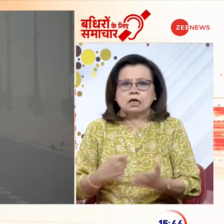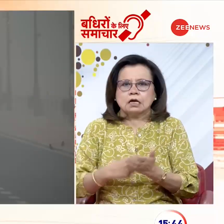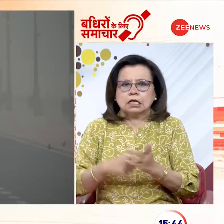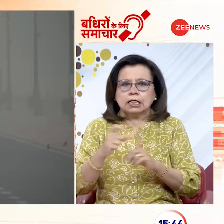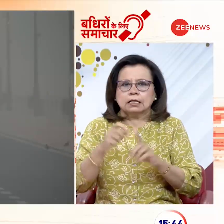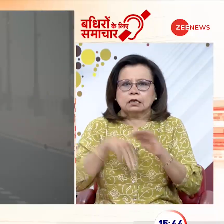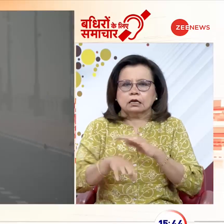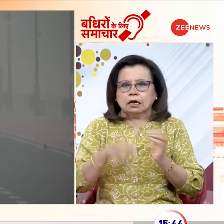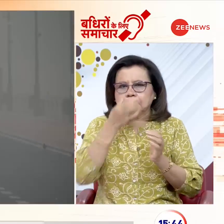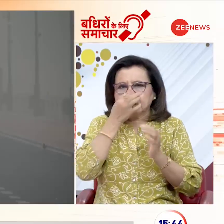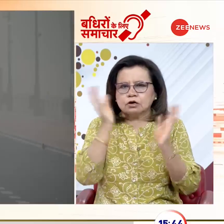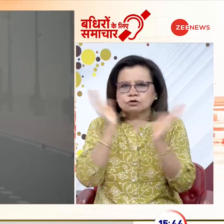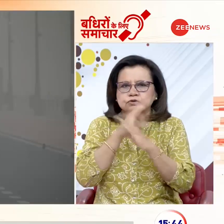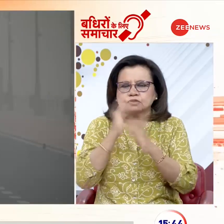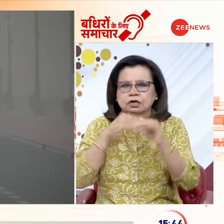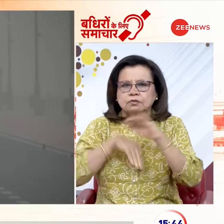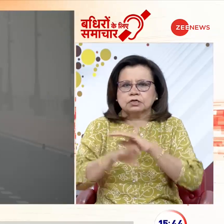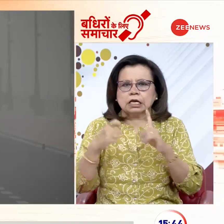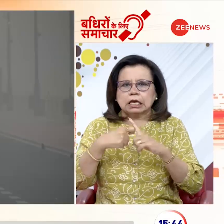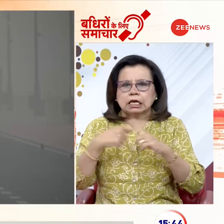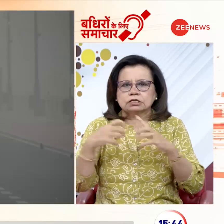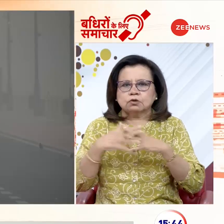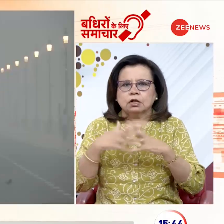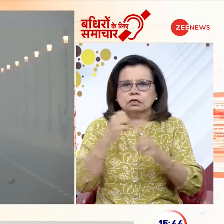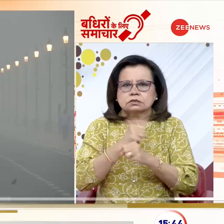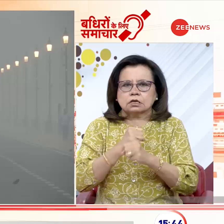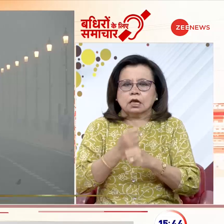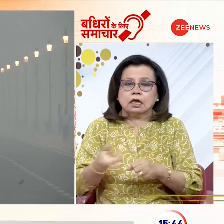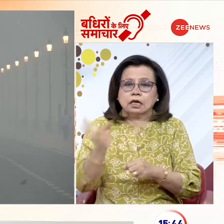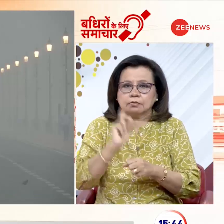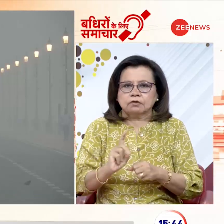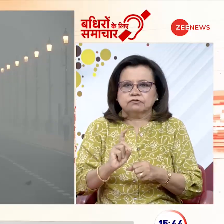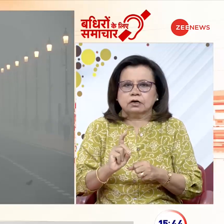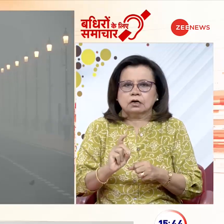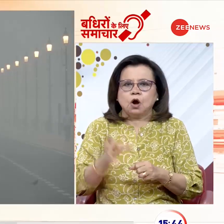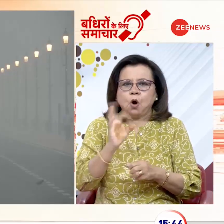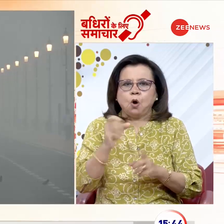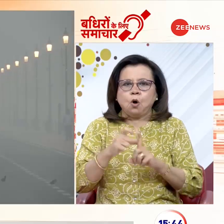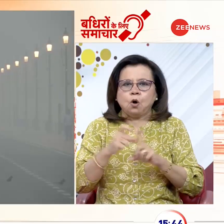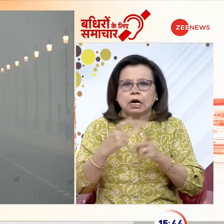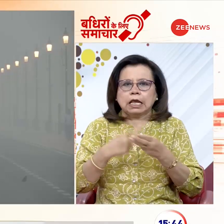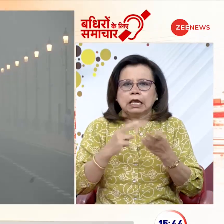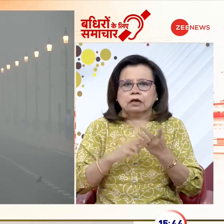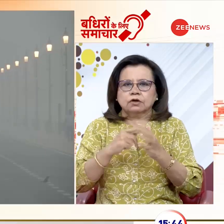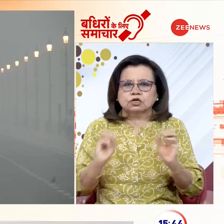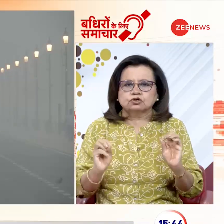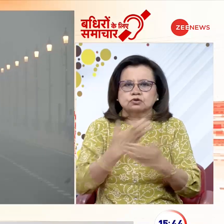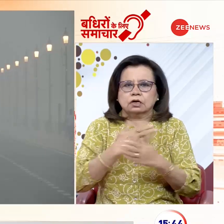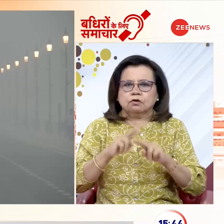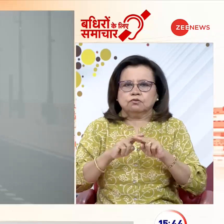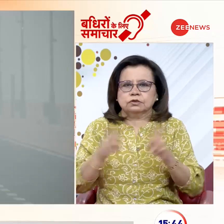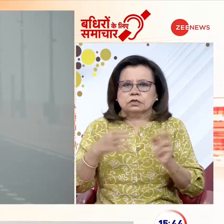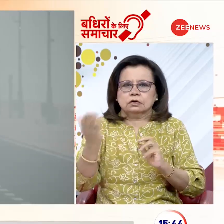राजधानी दिल्ली में बढ़ते प्रदूषण के बीच केजरीवाल सरकार ने एक बार फिर ऑड इवन लागू करने